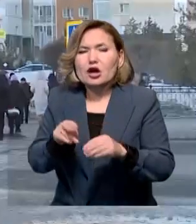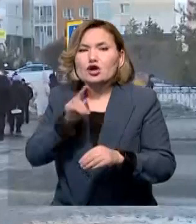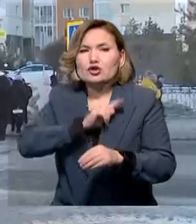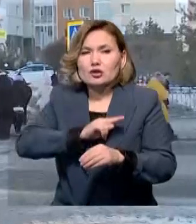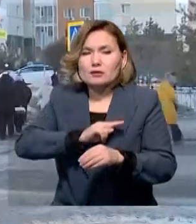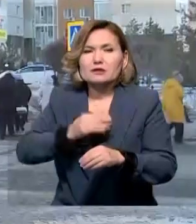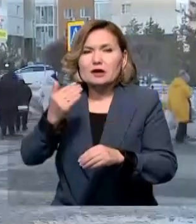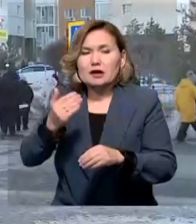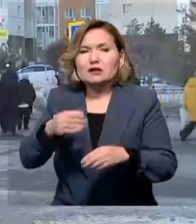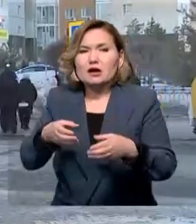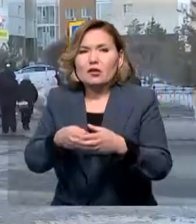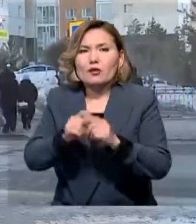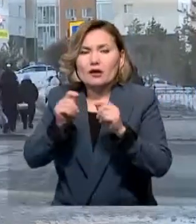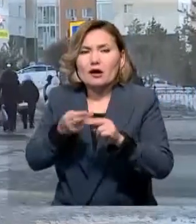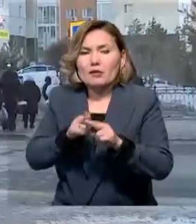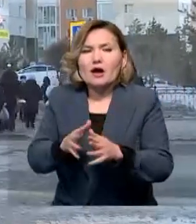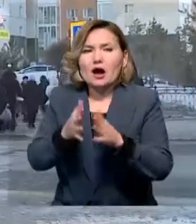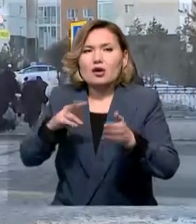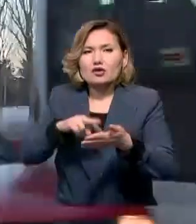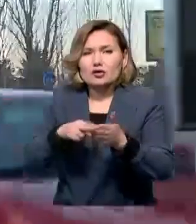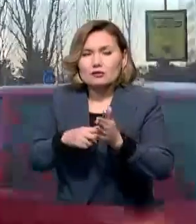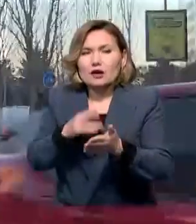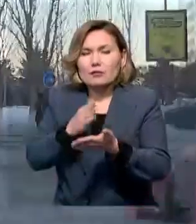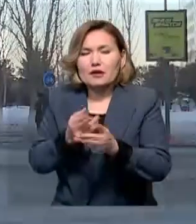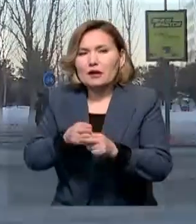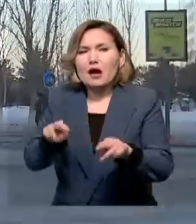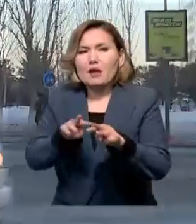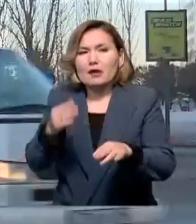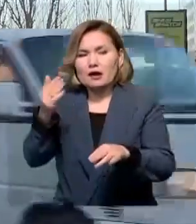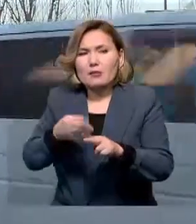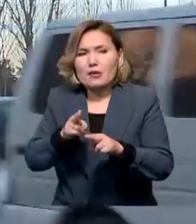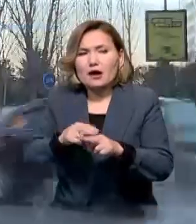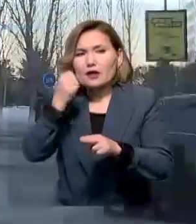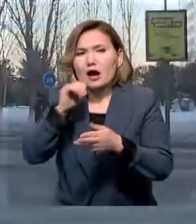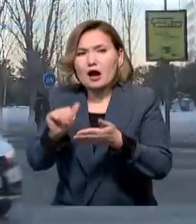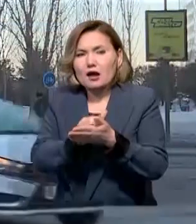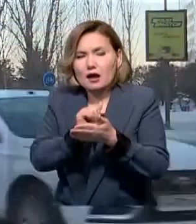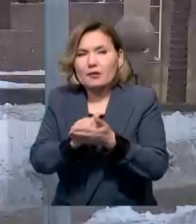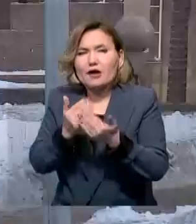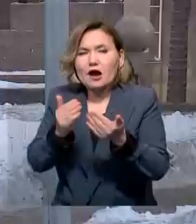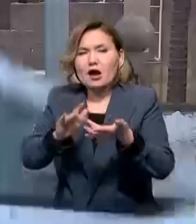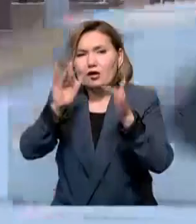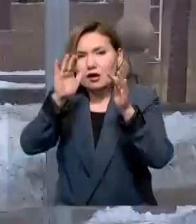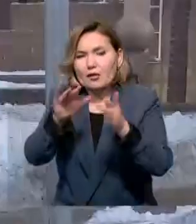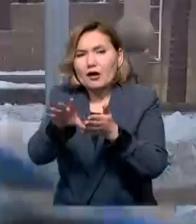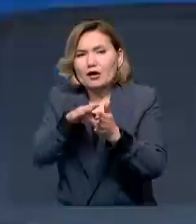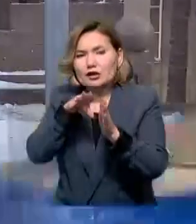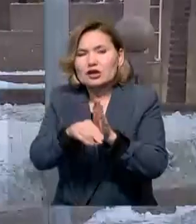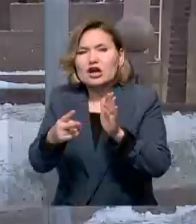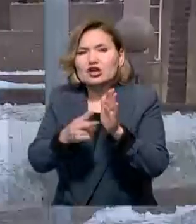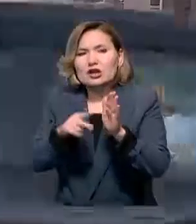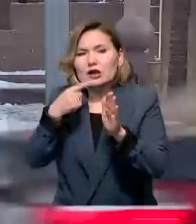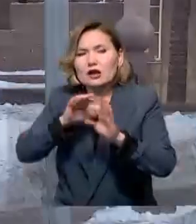үйлестіру орталығын ашты. Биылға да ауқымды жоспар бекітті. Енді министрлік архив саласын түгел цифрландыру, 7 тілде